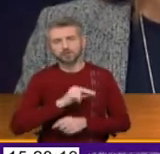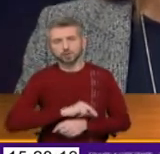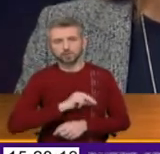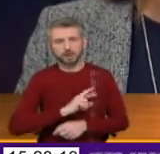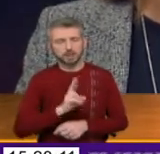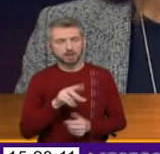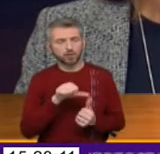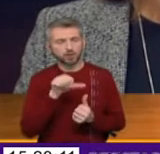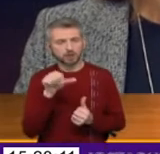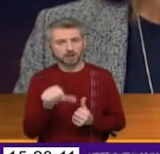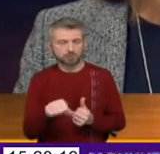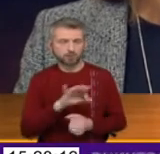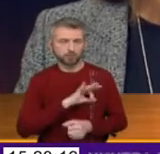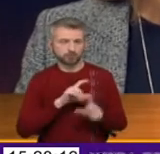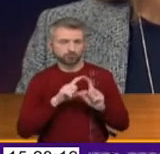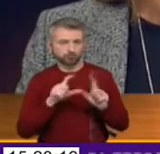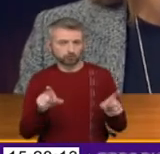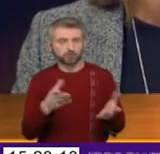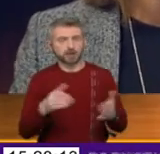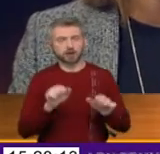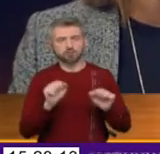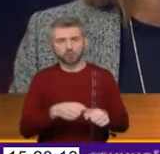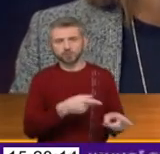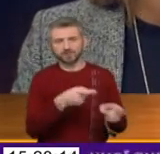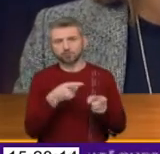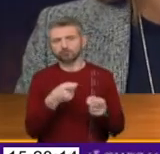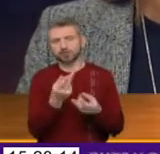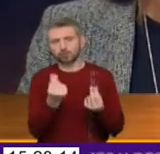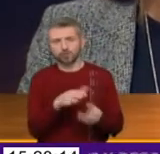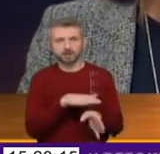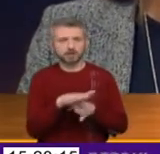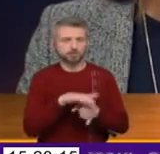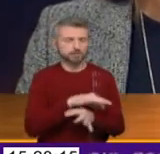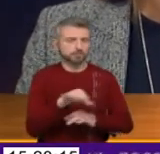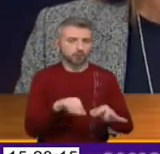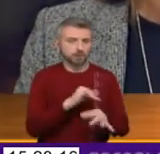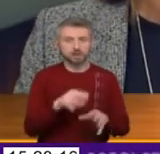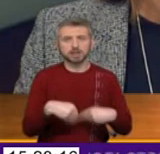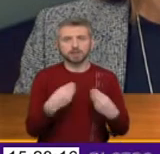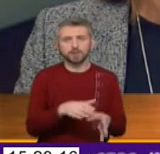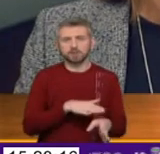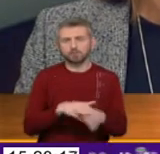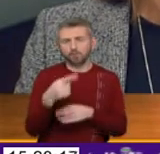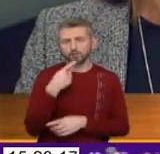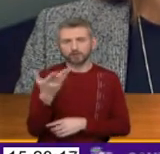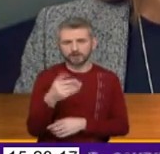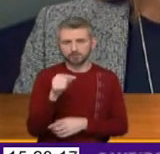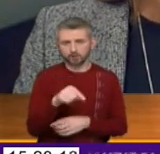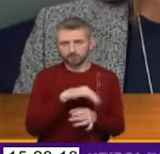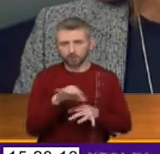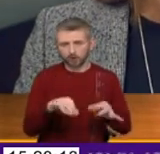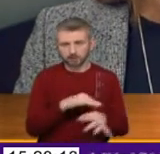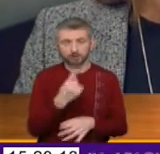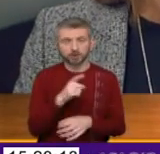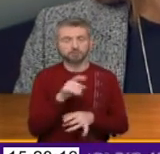як окрема юридична особа, яка може і залучати кошти, і реалізовувати проекти, і давати повну звітність по цим проектам. Угу.